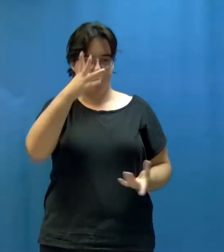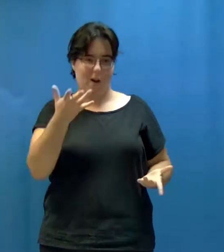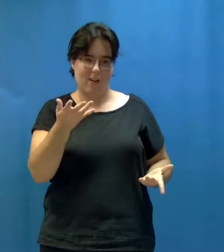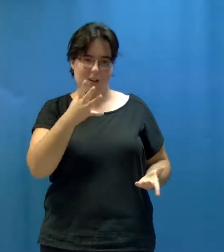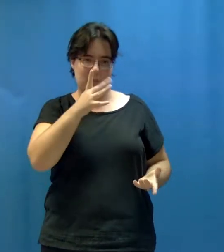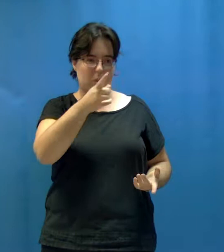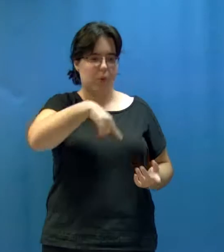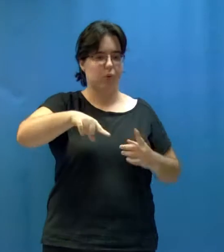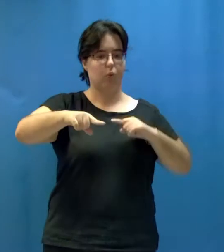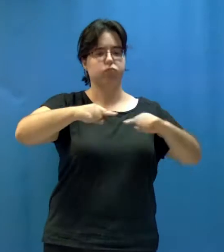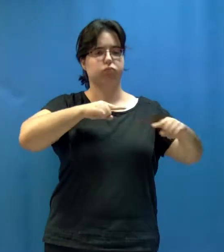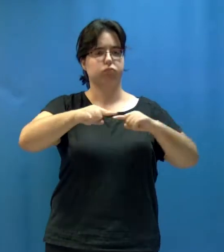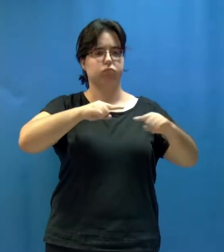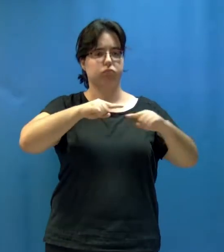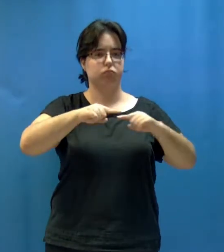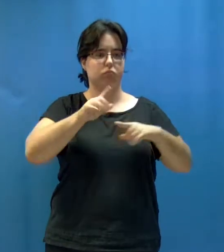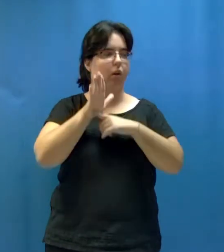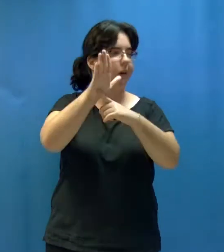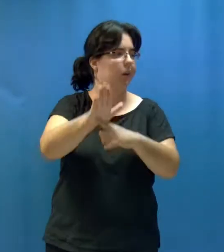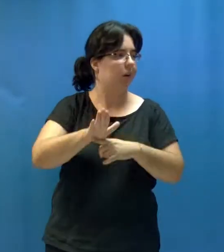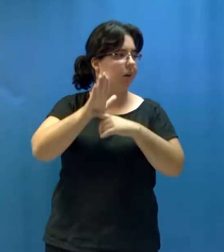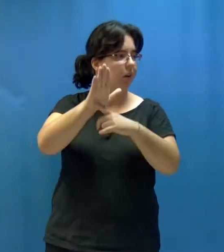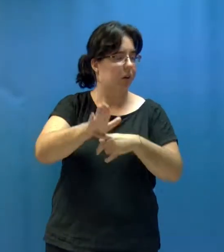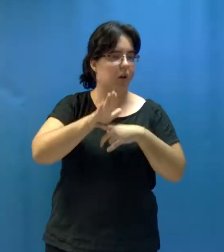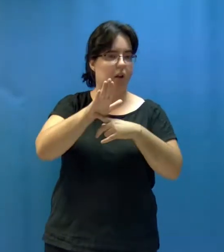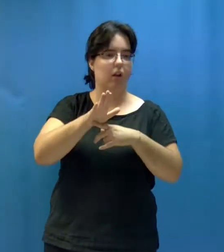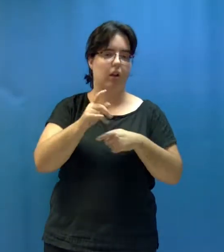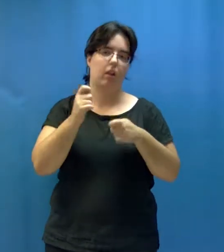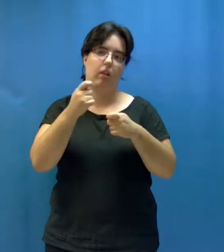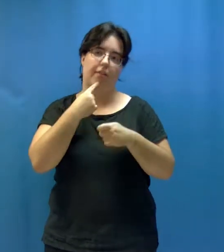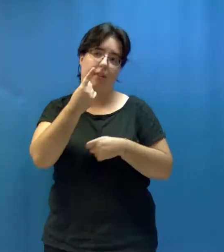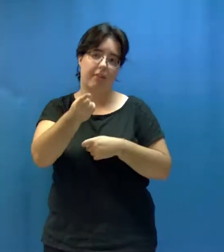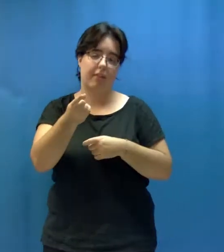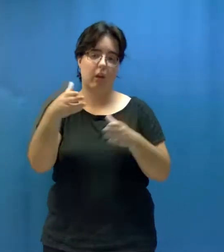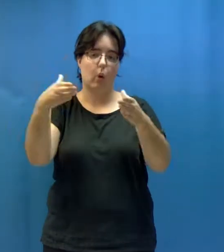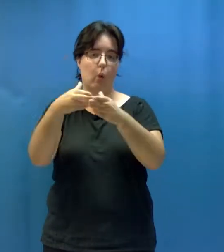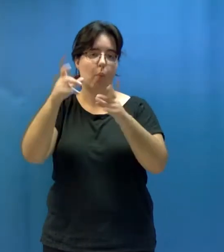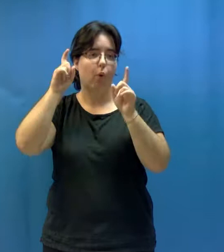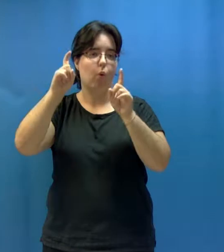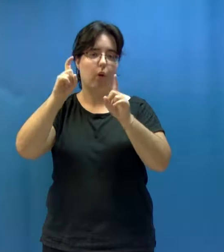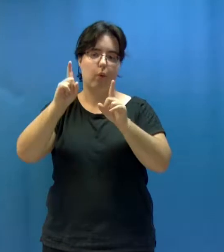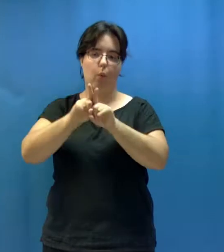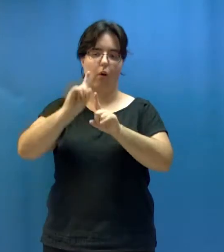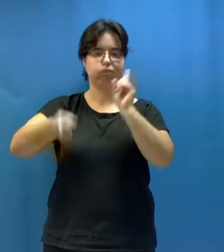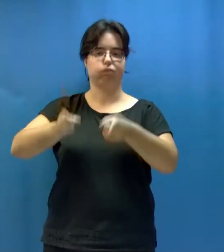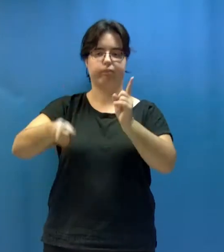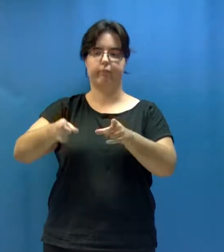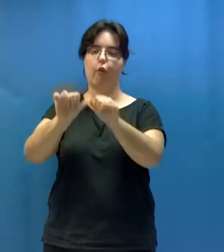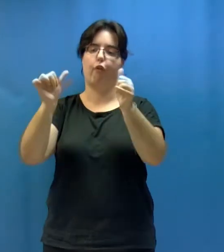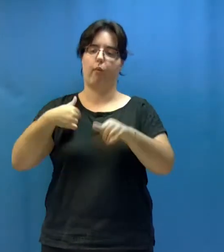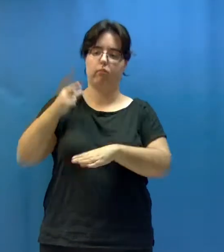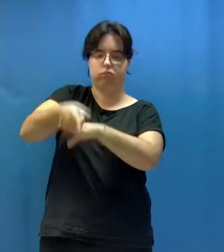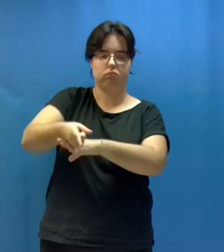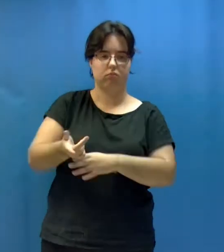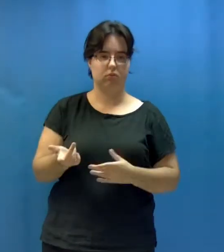la legislatura portant al ple mocions per a dir-li a la comunitat educativa què ha de fer i com ho ha de fer. Pensem